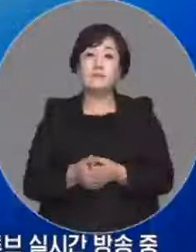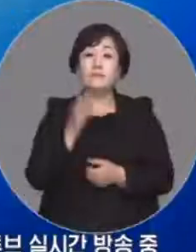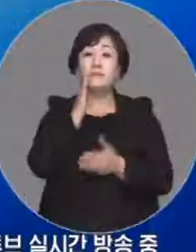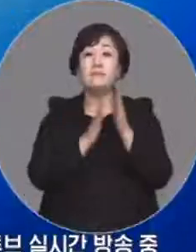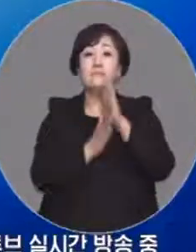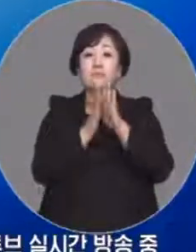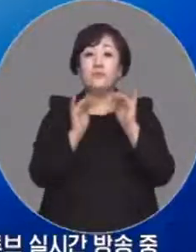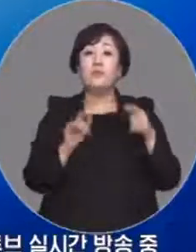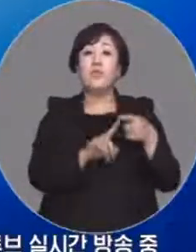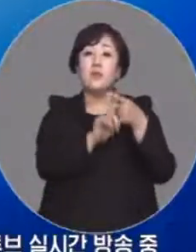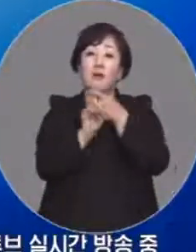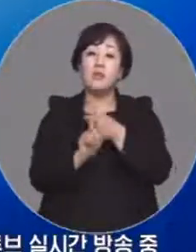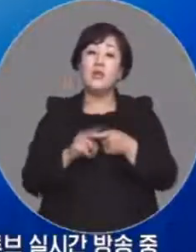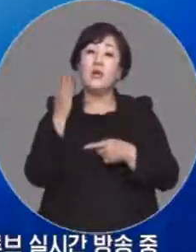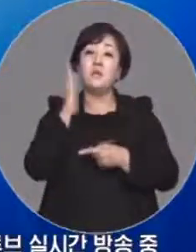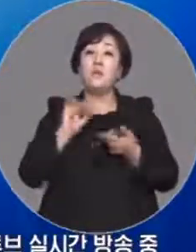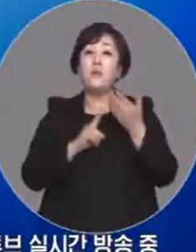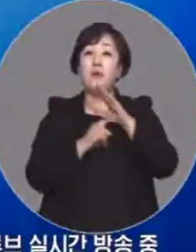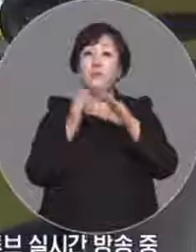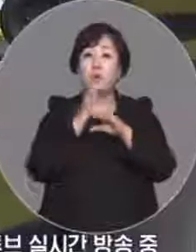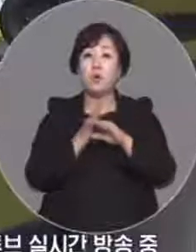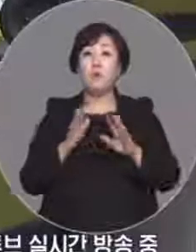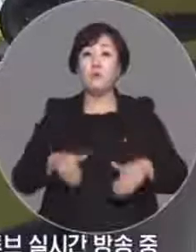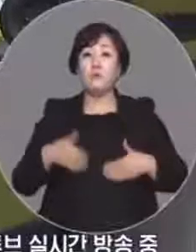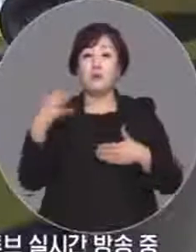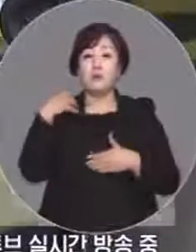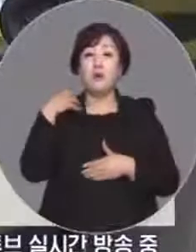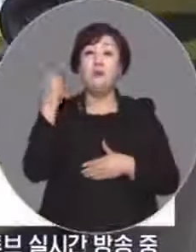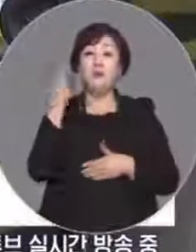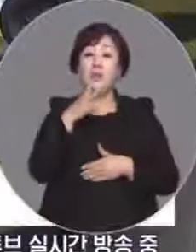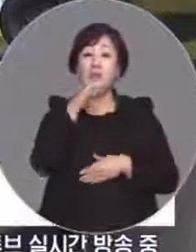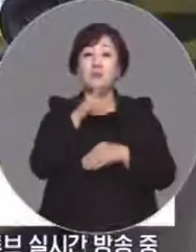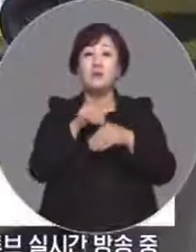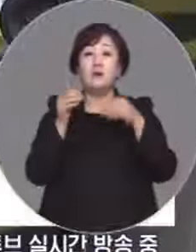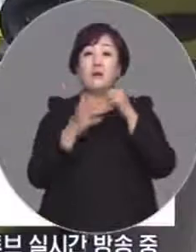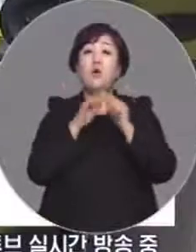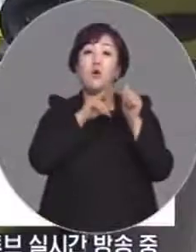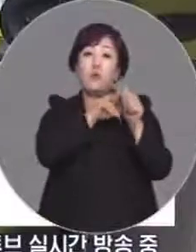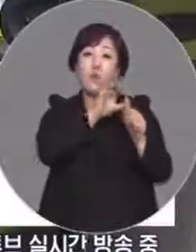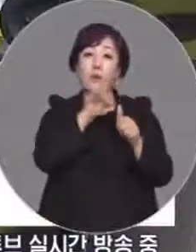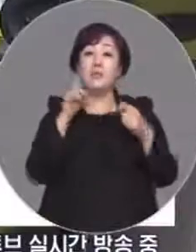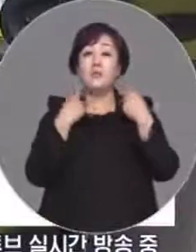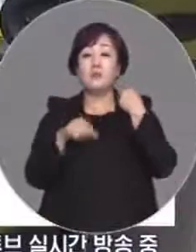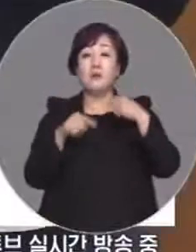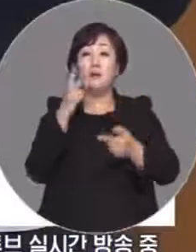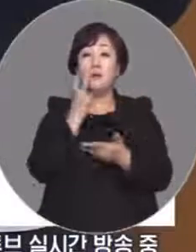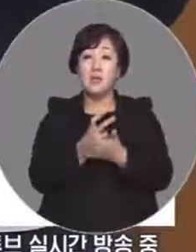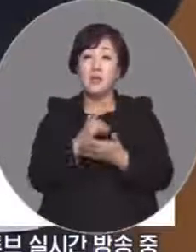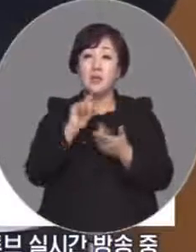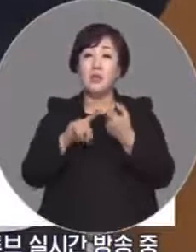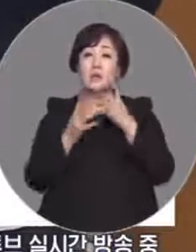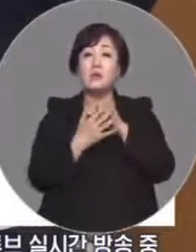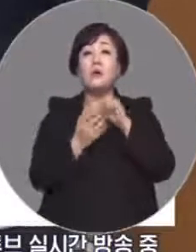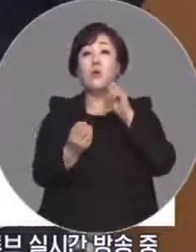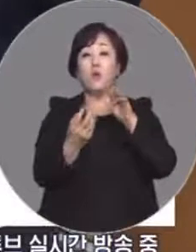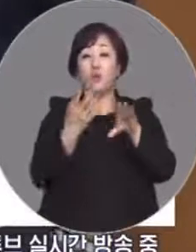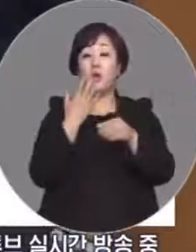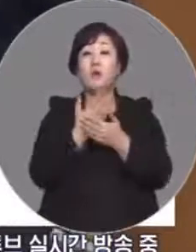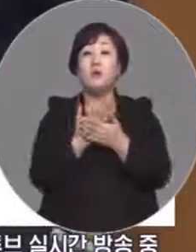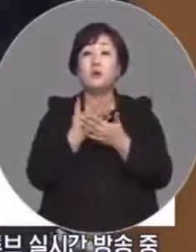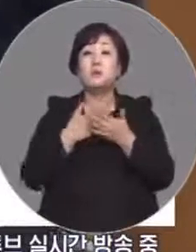울산시민 연대가 기자회견을 열고 남구청장 재선거 후보들에게 주요 정책에 대해 공개 제의했습니다